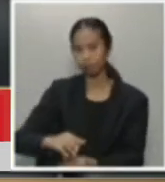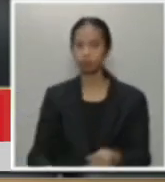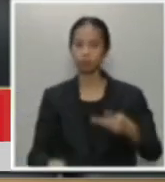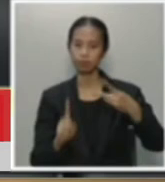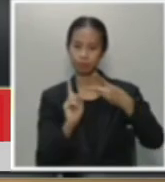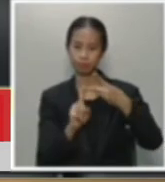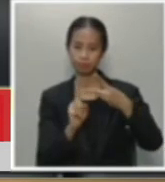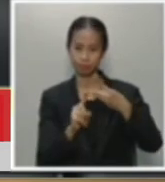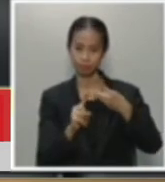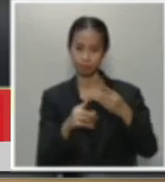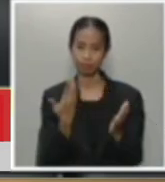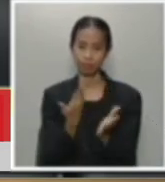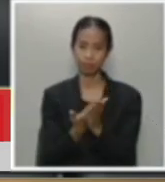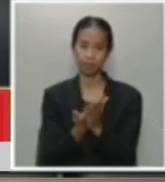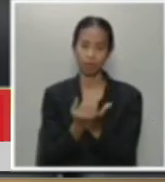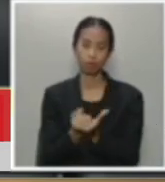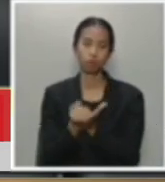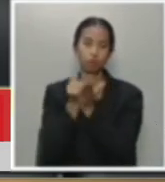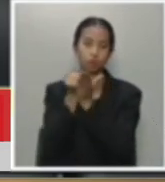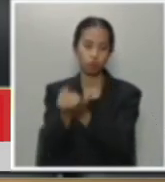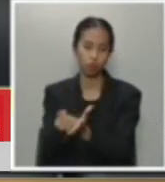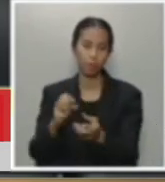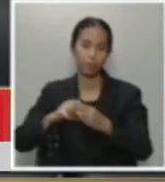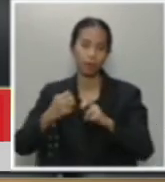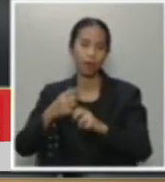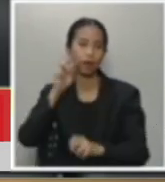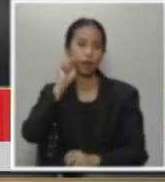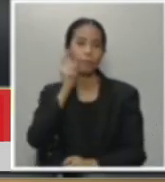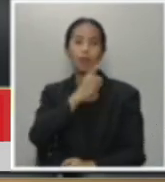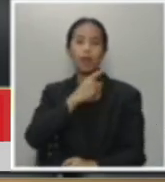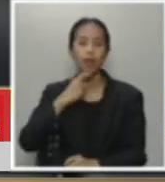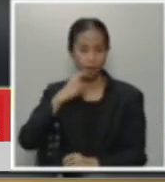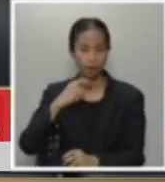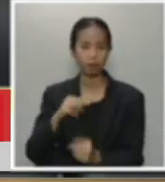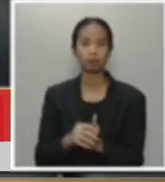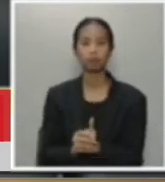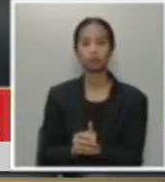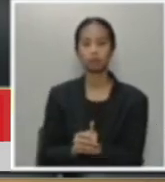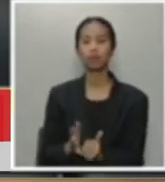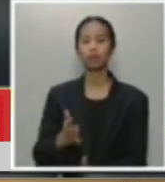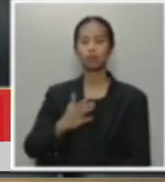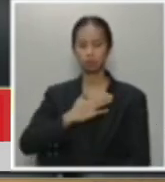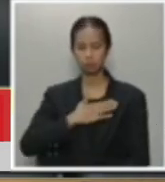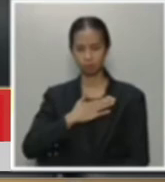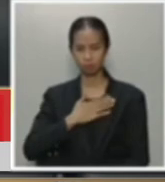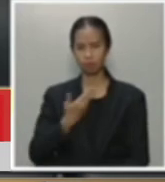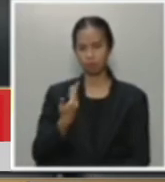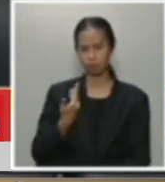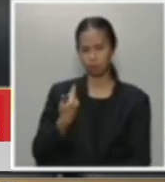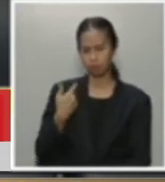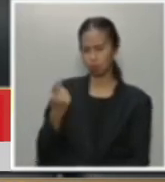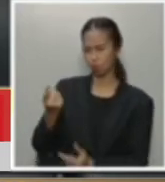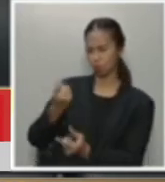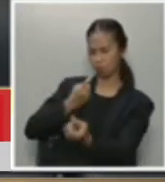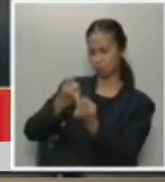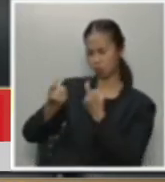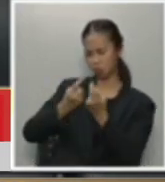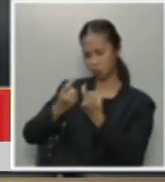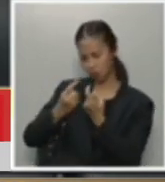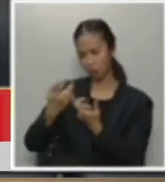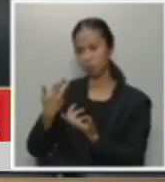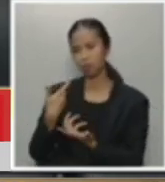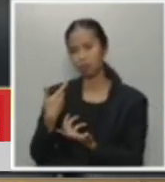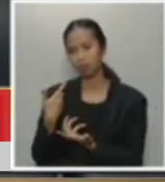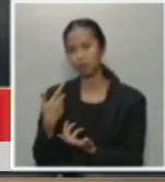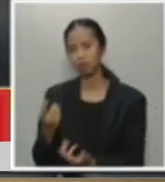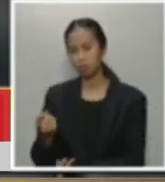2เงินช่วยเหลือภัยแล้งและเงินช่วยเหลือปัจจัยการผลิตดิฉันได้รับการสอบถามและการร้องกับและการ